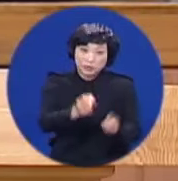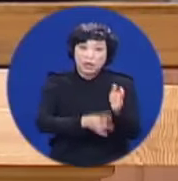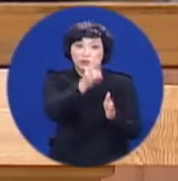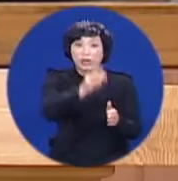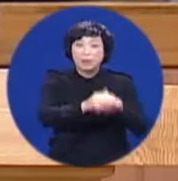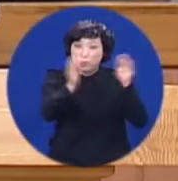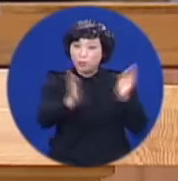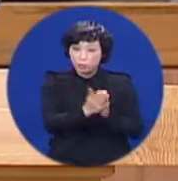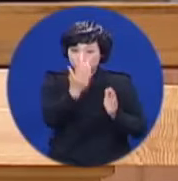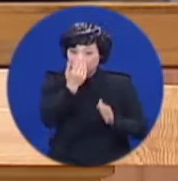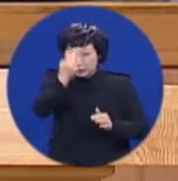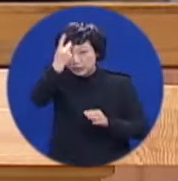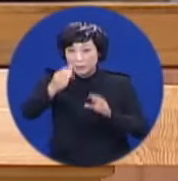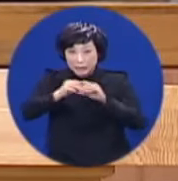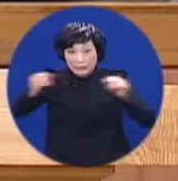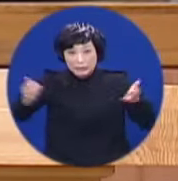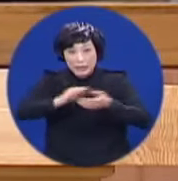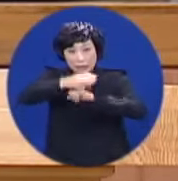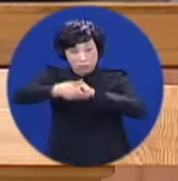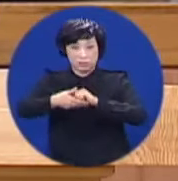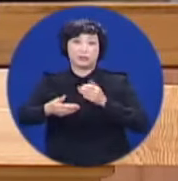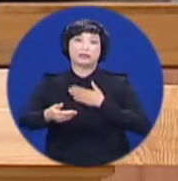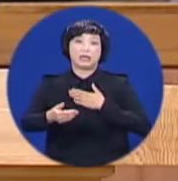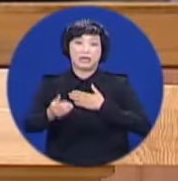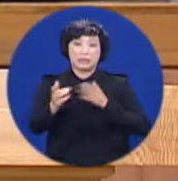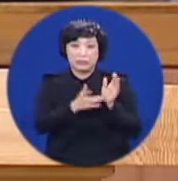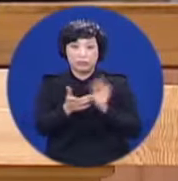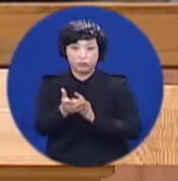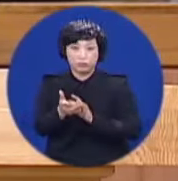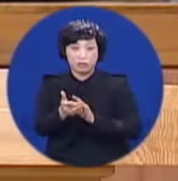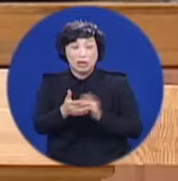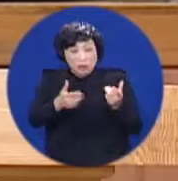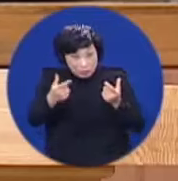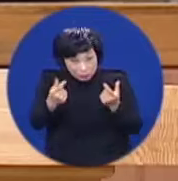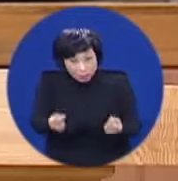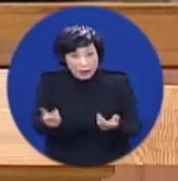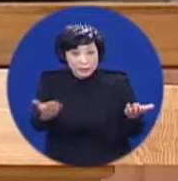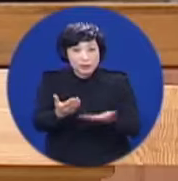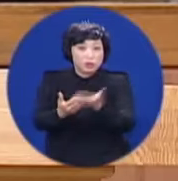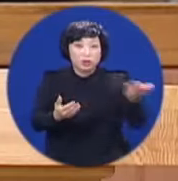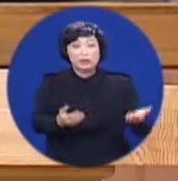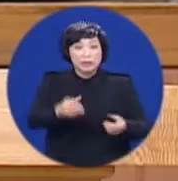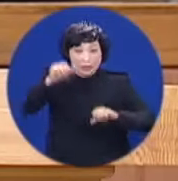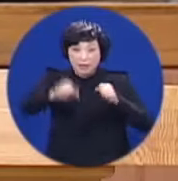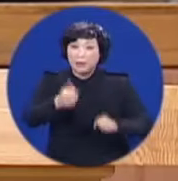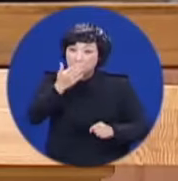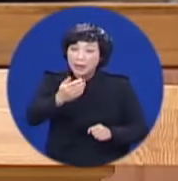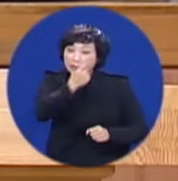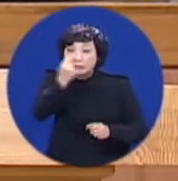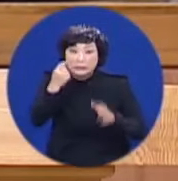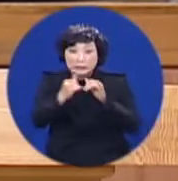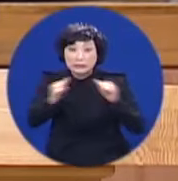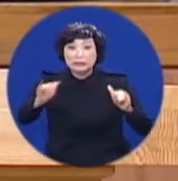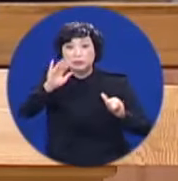예루살렘과 온 유대와 사마리아와 땅끝까지로 나와 똑같은 일을 하는 증인이 될 것이다.